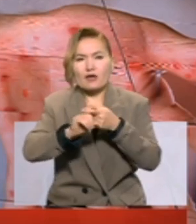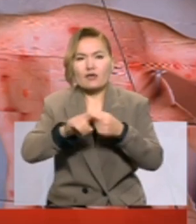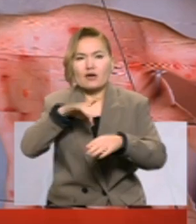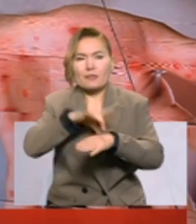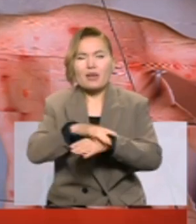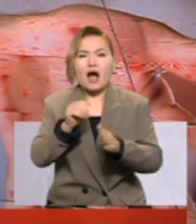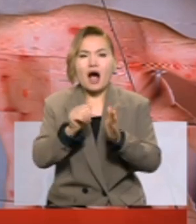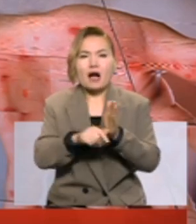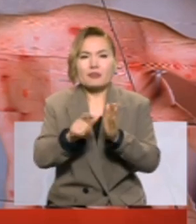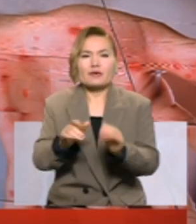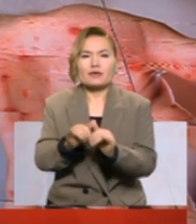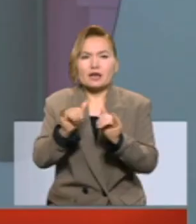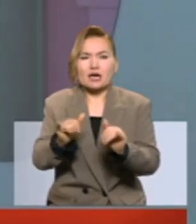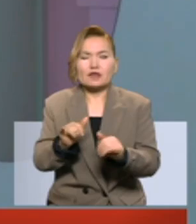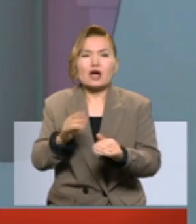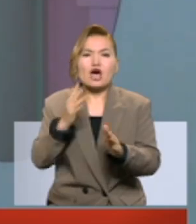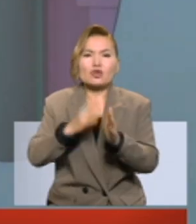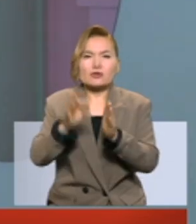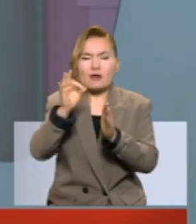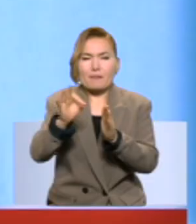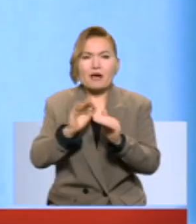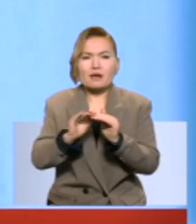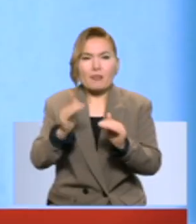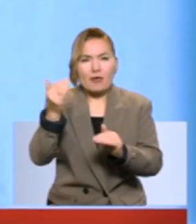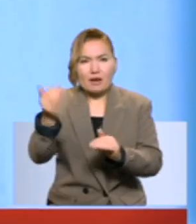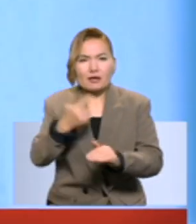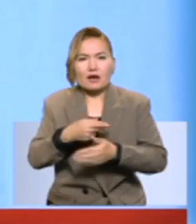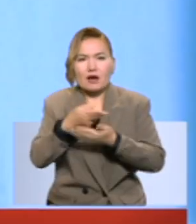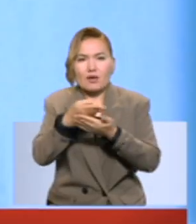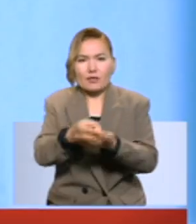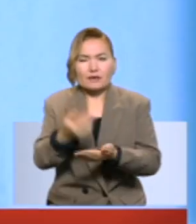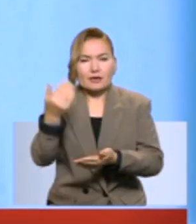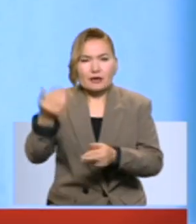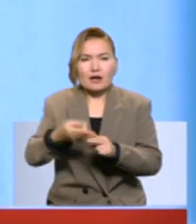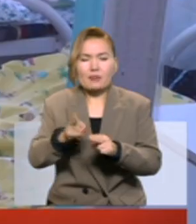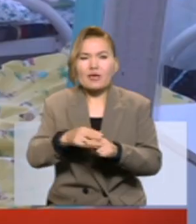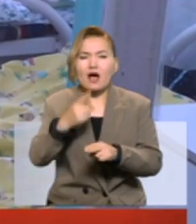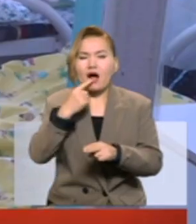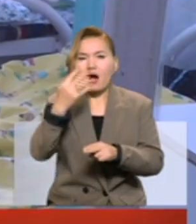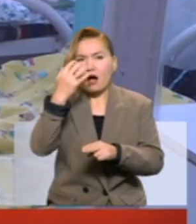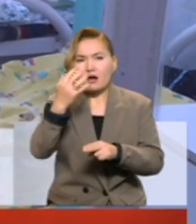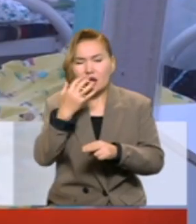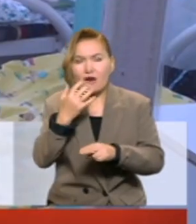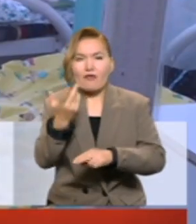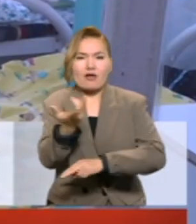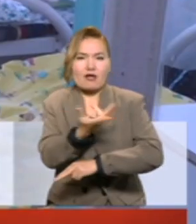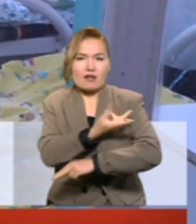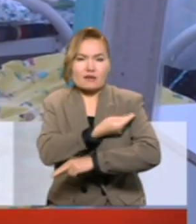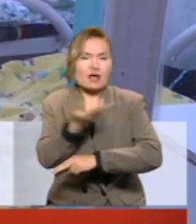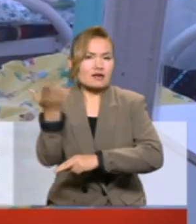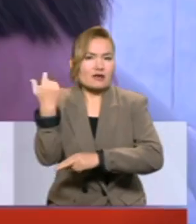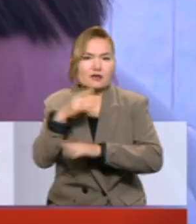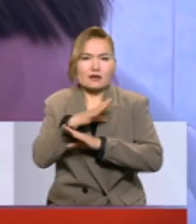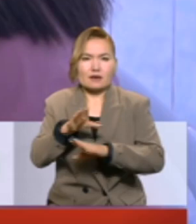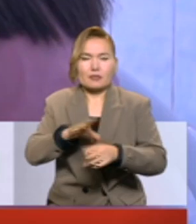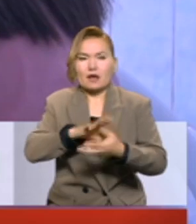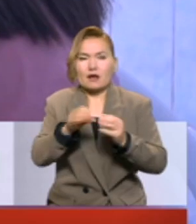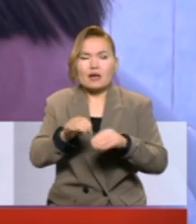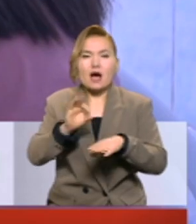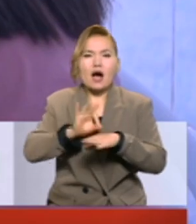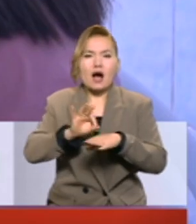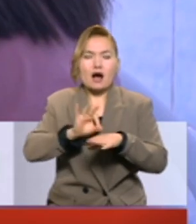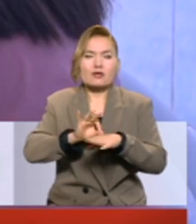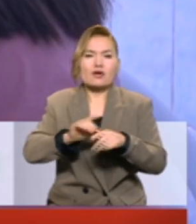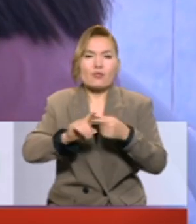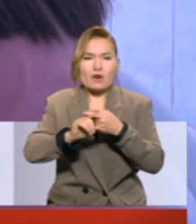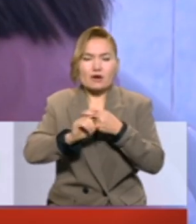шалдыққан. Науқастардың 90% балалар, мамандардың айтуынша олардың көбі қызылшаға қарсы вакцина алмаған. Дегенмен аурудың бұл